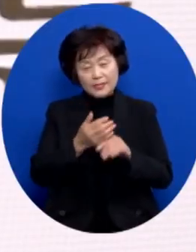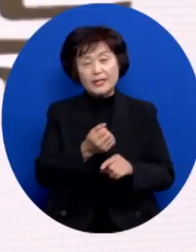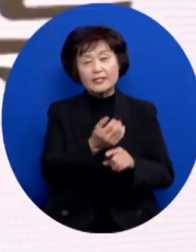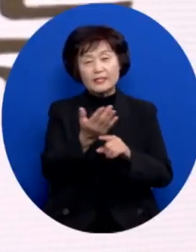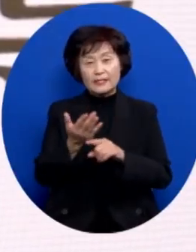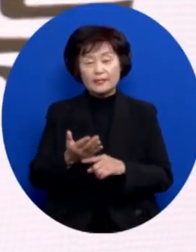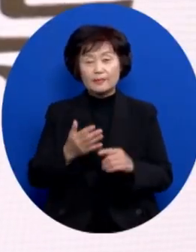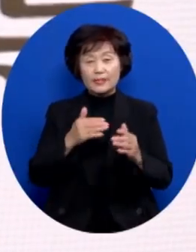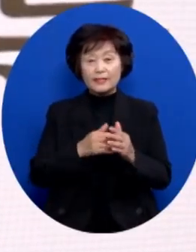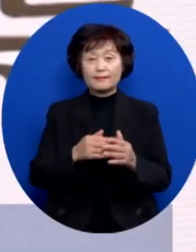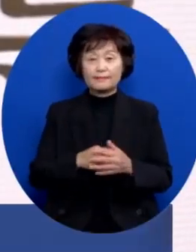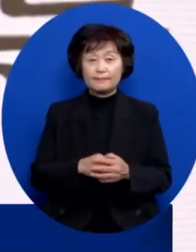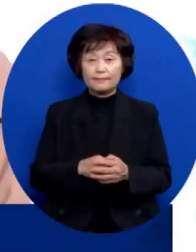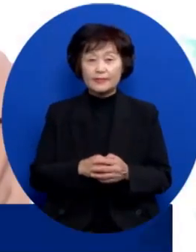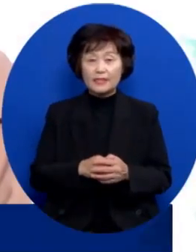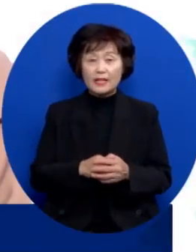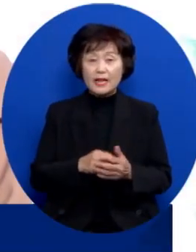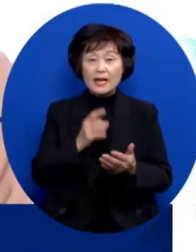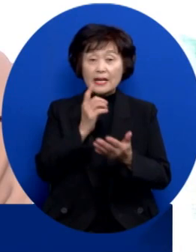전했습니다.